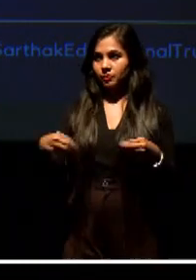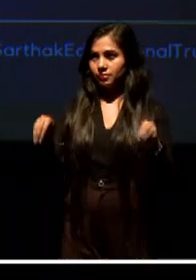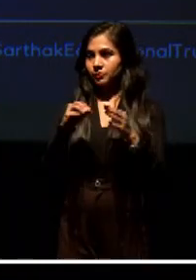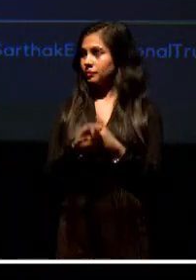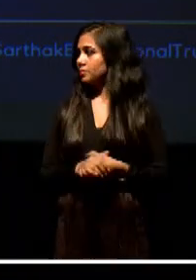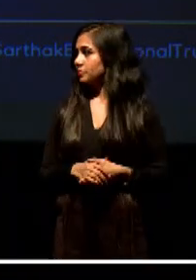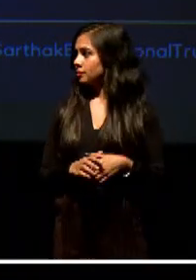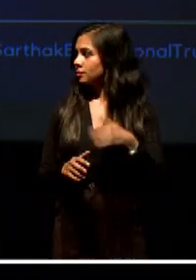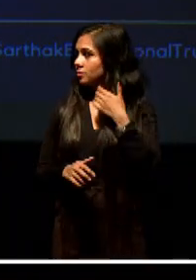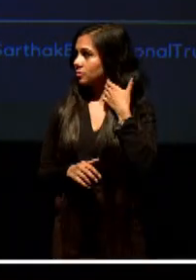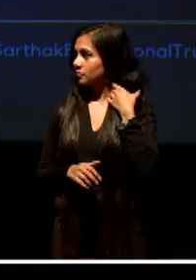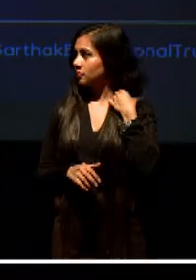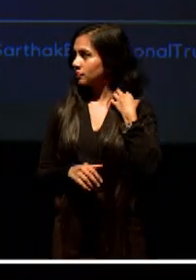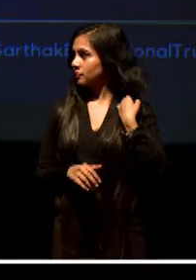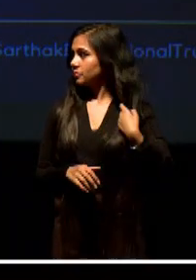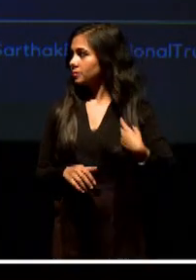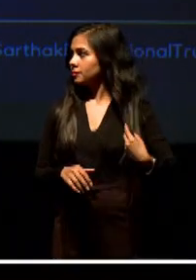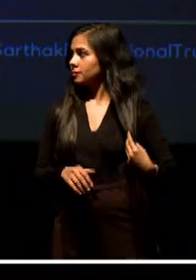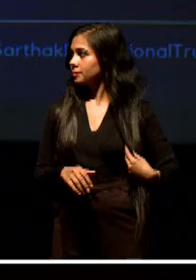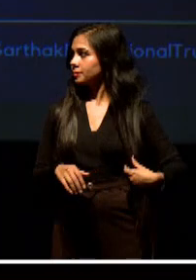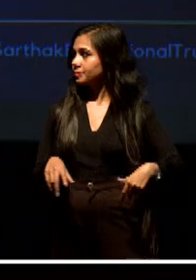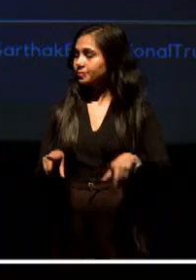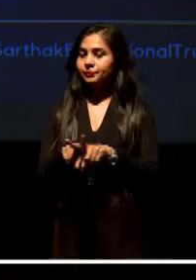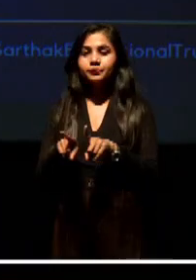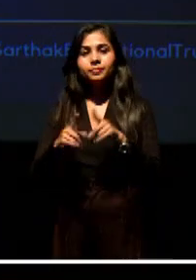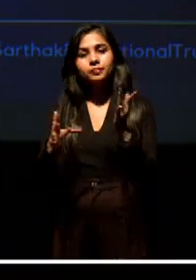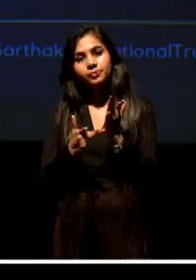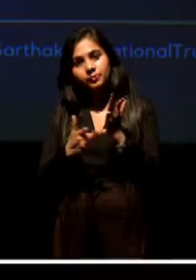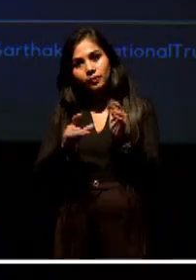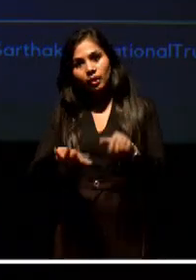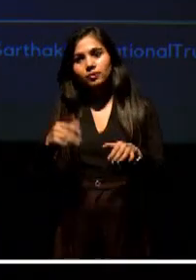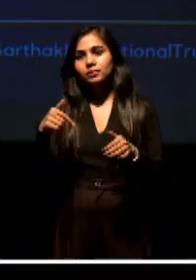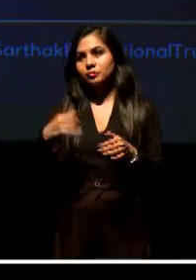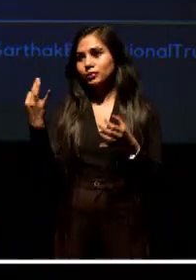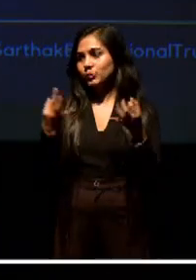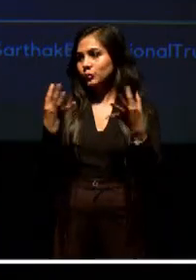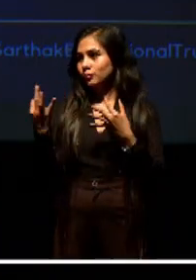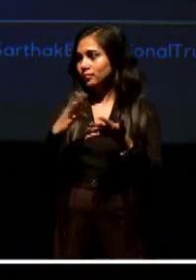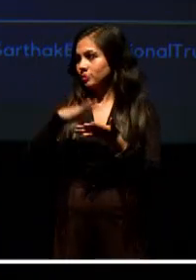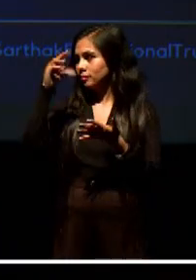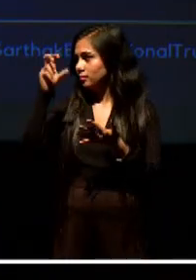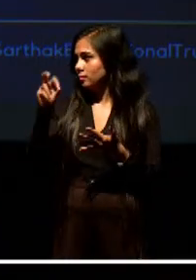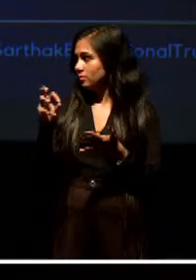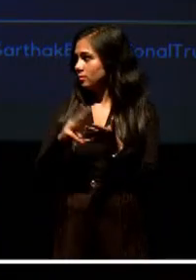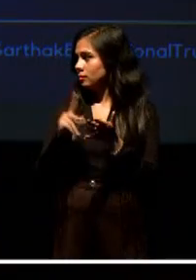तो टेक्नोलॉजी में तो ऐसा ही है, देखिए बहुत सारी अच्छी अच्छी चीज़ें आपको आज पता चलेंगी। इन अबाउट 20 minutes वील शो यू 3 वीडियोस,